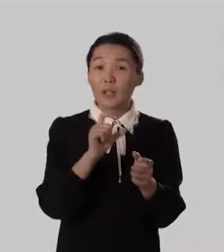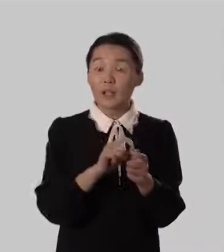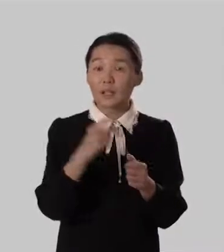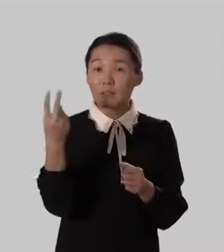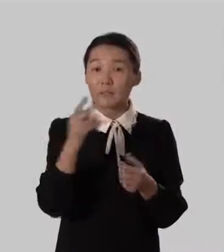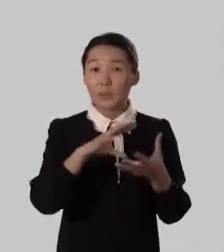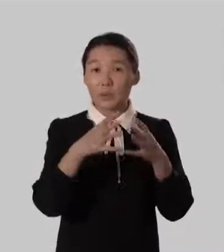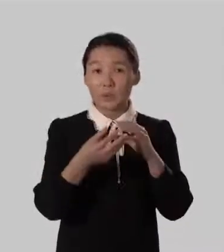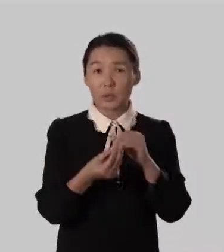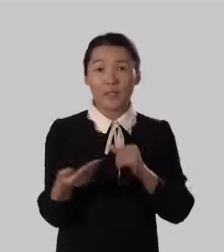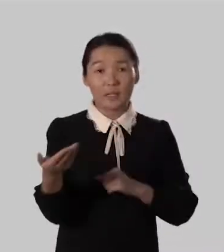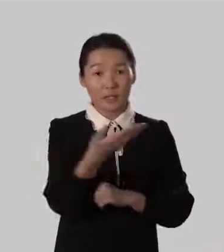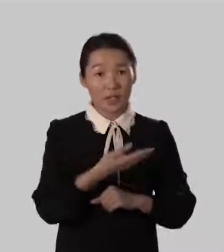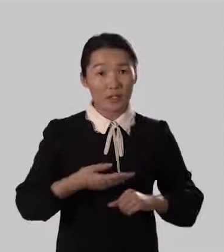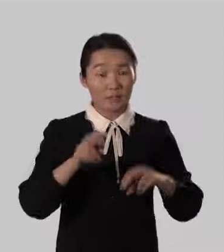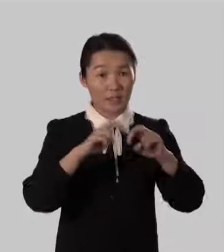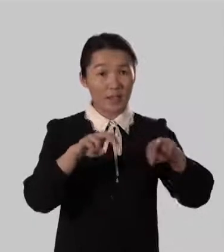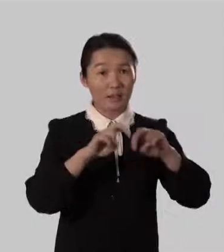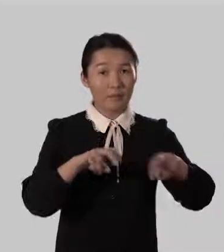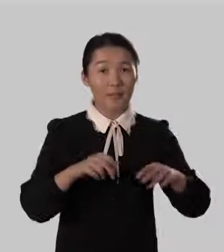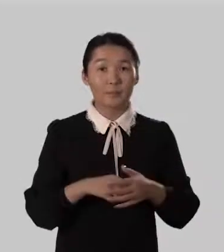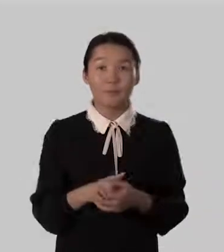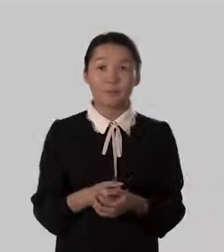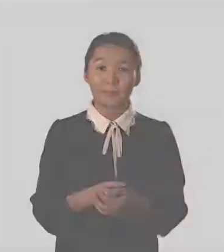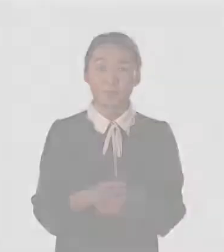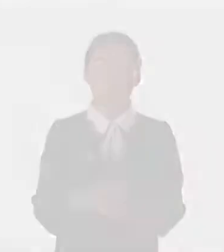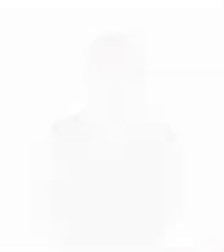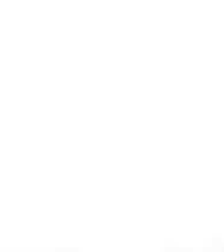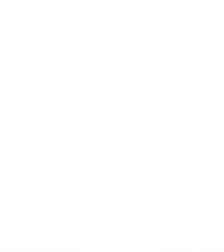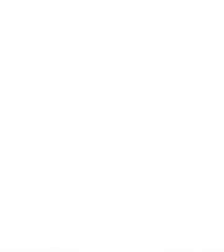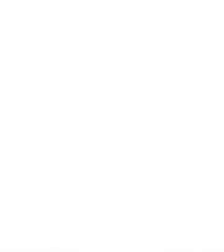это второй результат нашего исследования